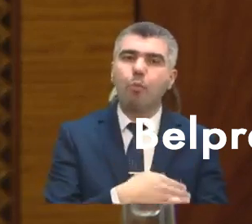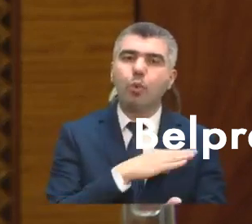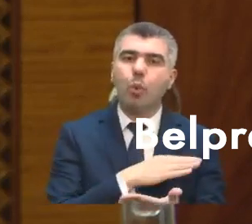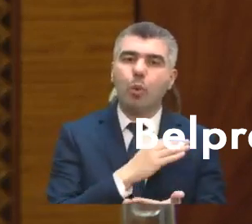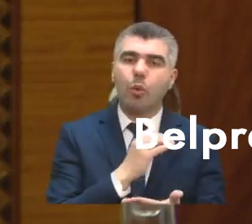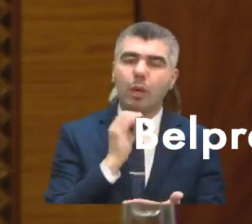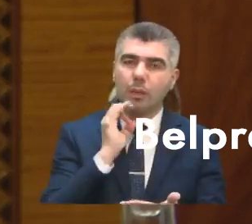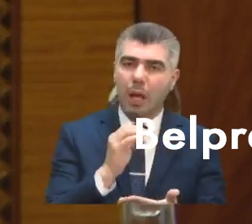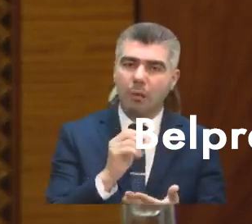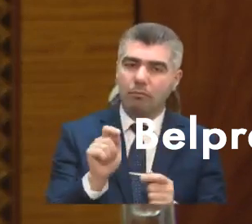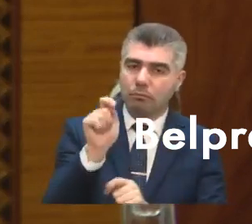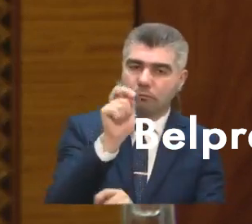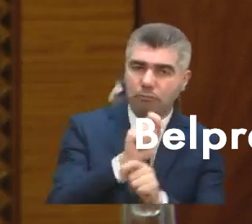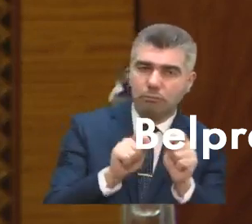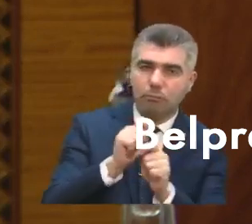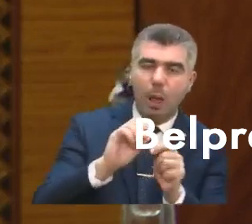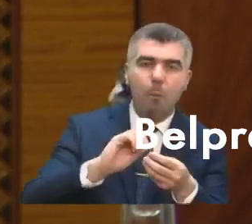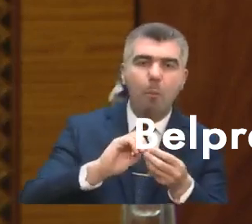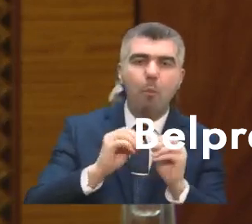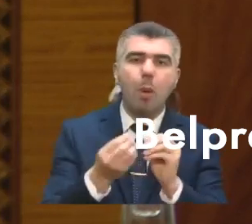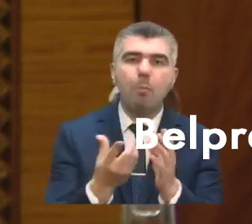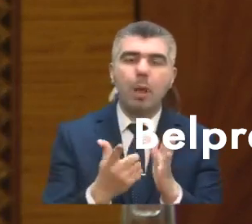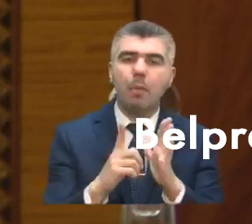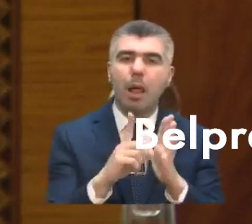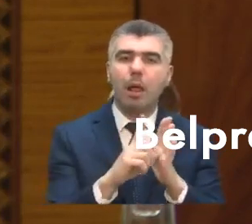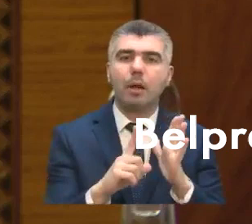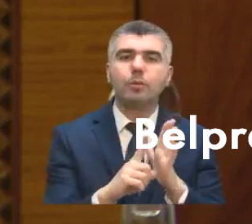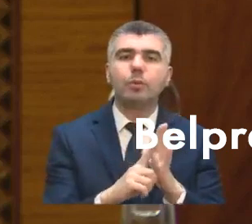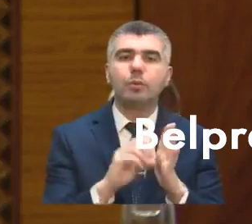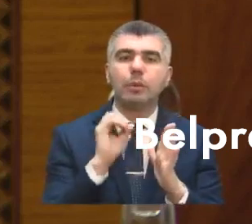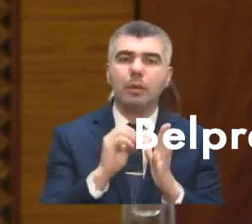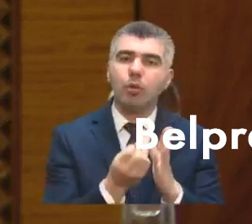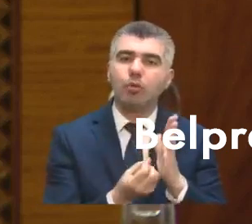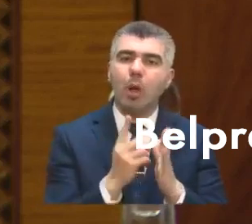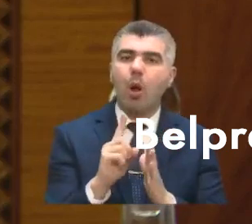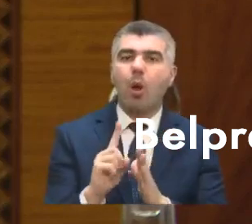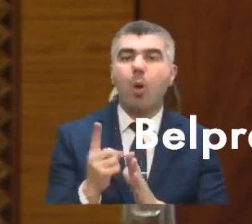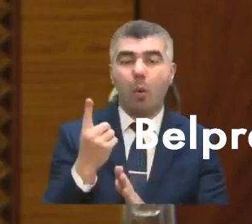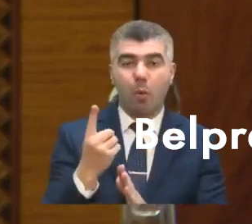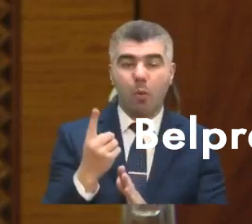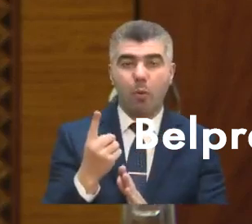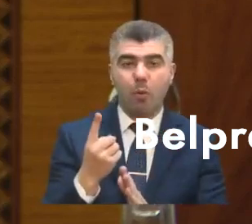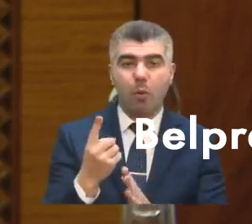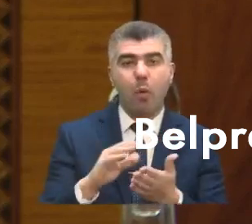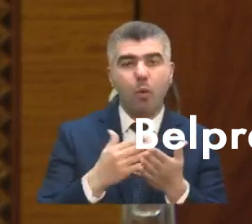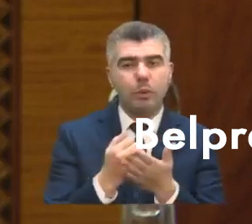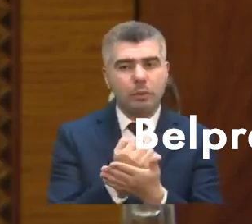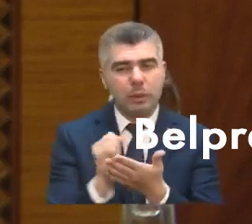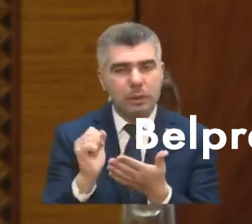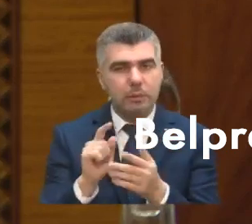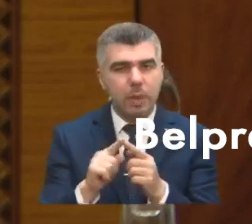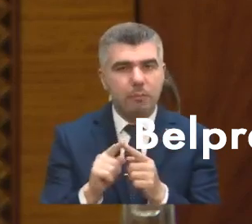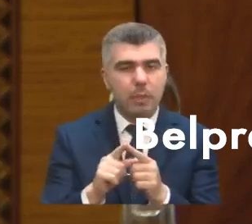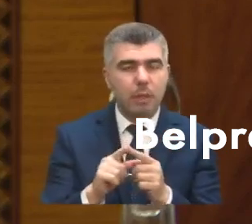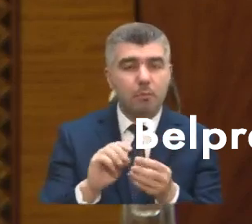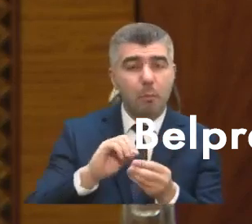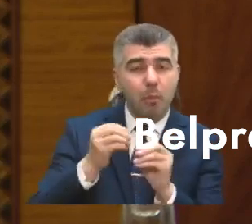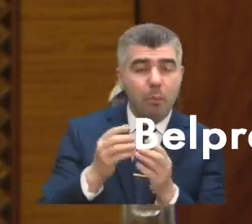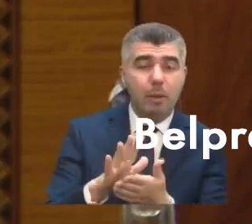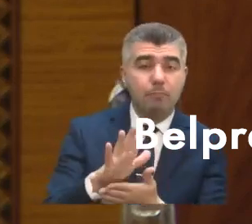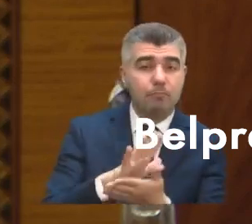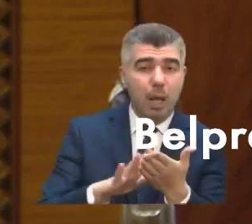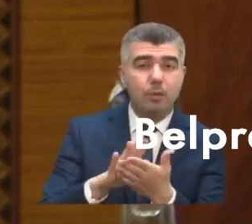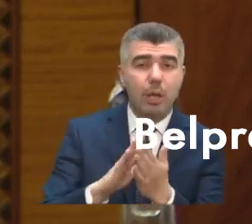في معالجة إشكالية النظام الأساسي في صيغته الأولى وما خلفه من توتر داخل المدارس